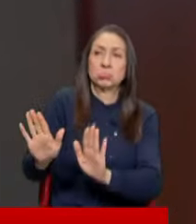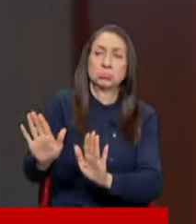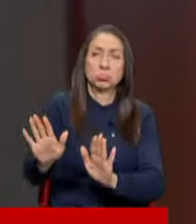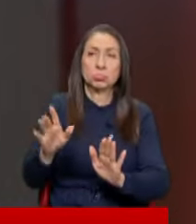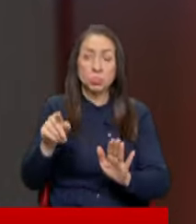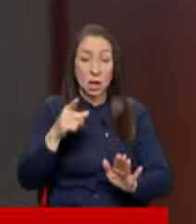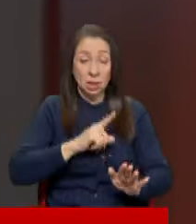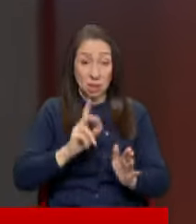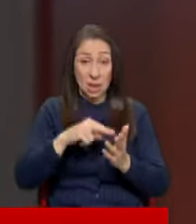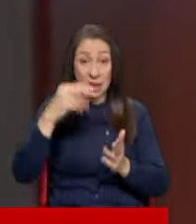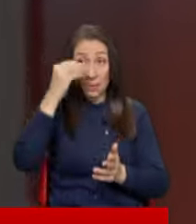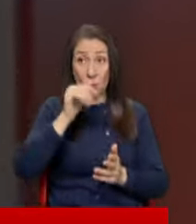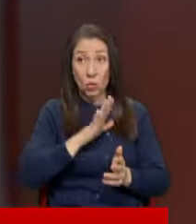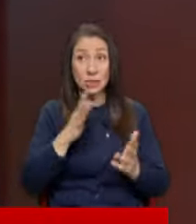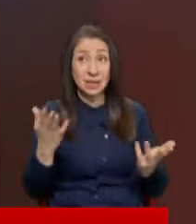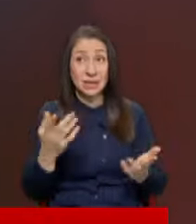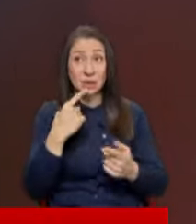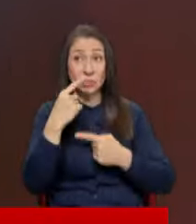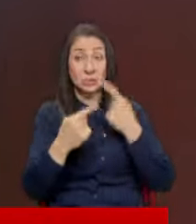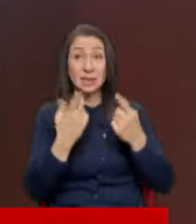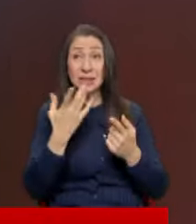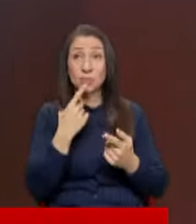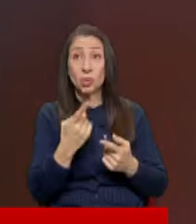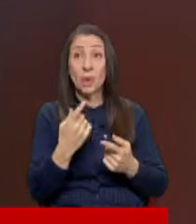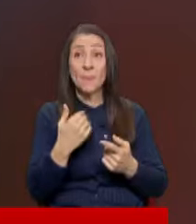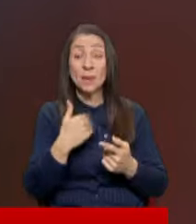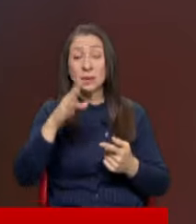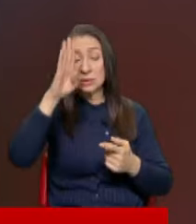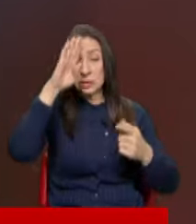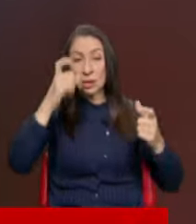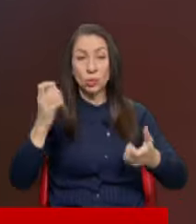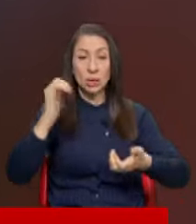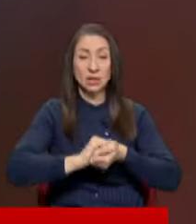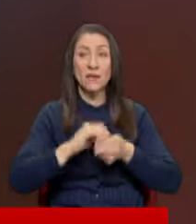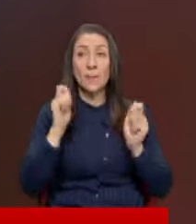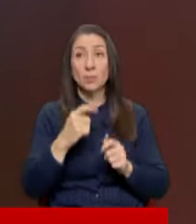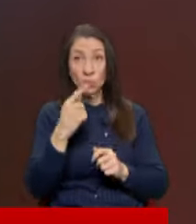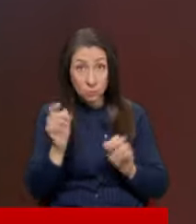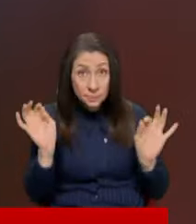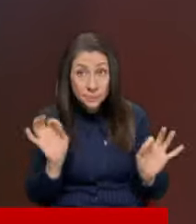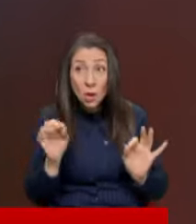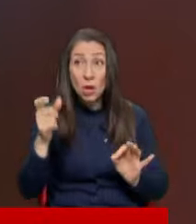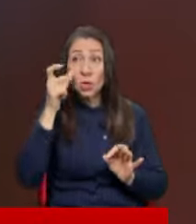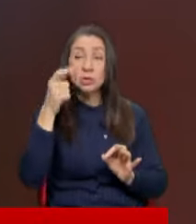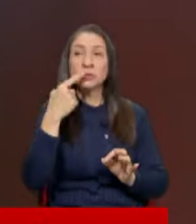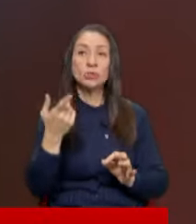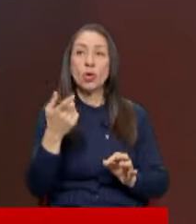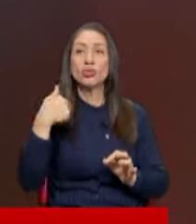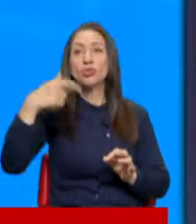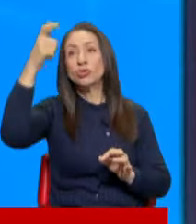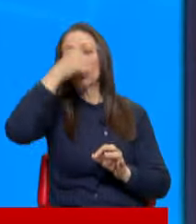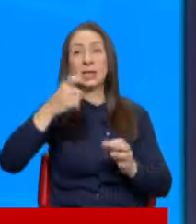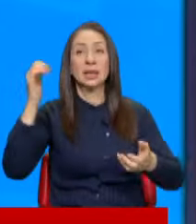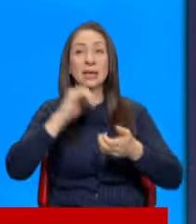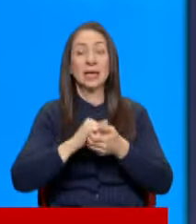çıkarttığında Ekrem İmamoğlu zaten söylemleriyle ne diyor Ben İstanbul ittifakını kurdum diyor değil mi Özgür Özel Özgür özelde